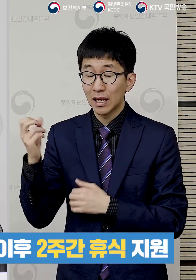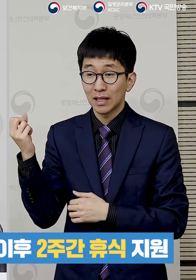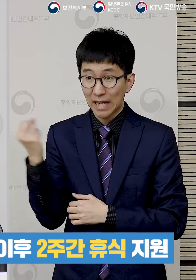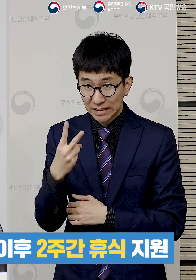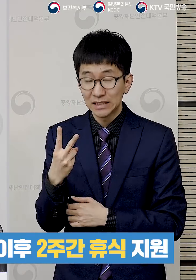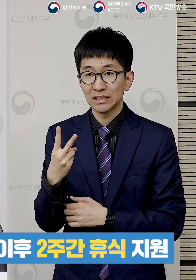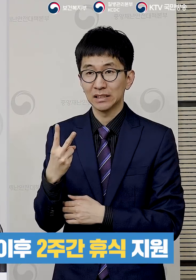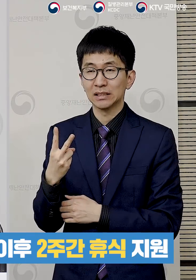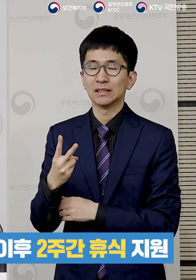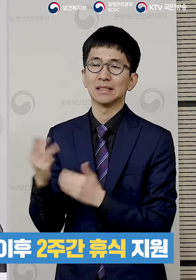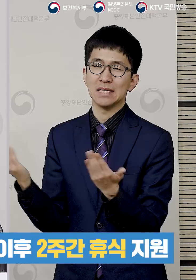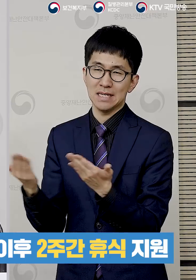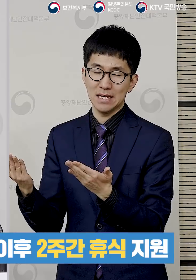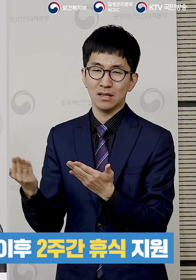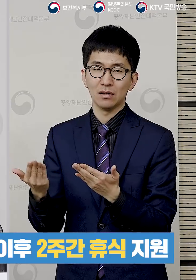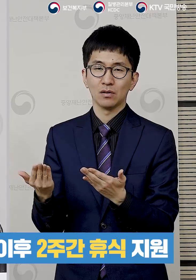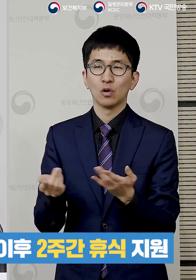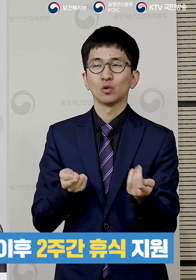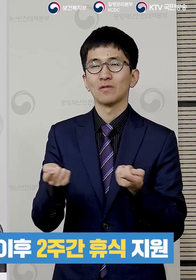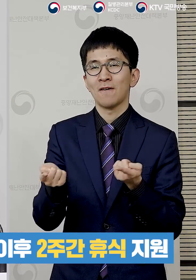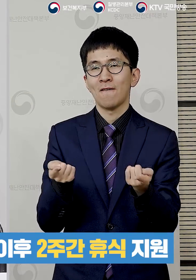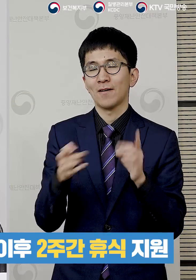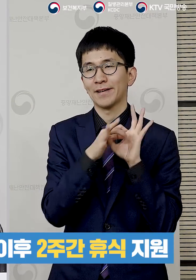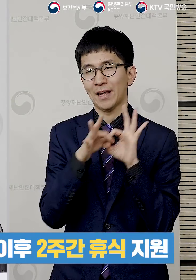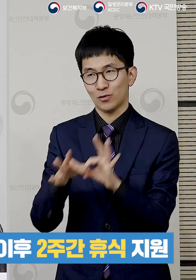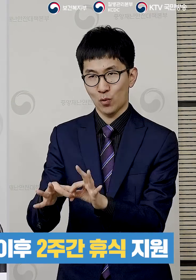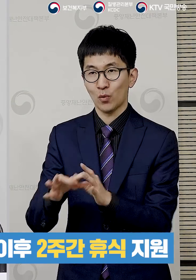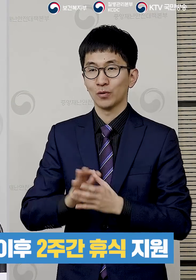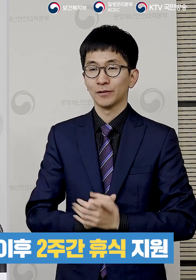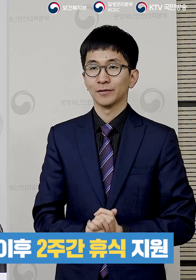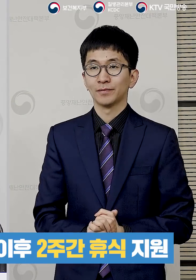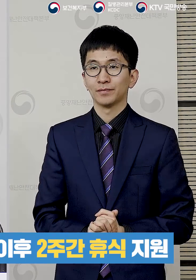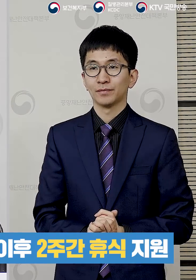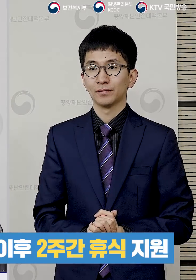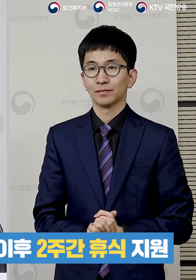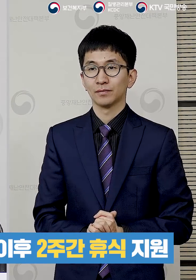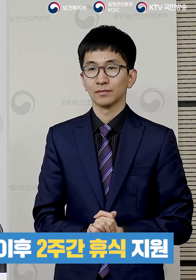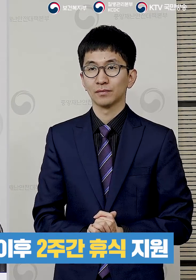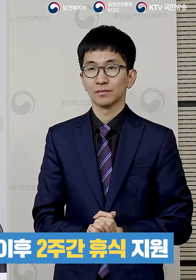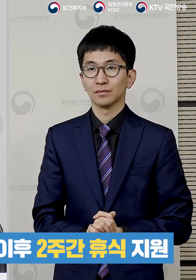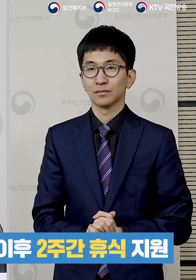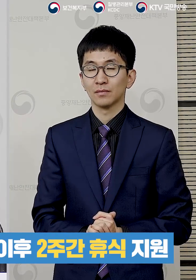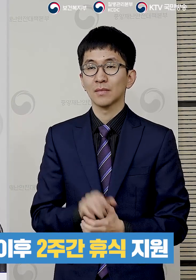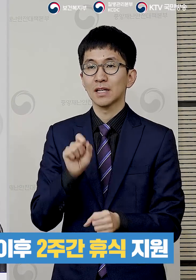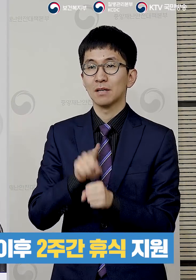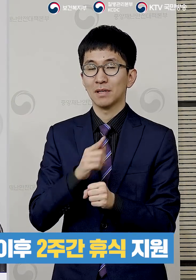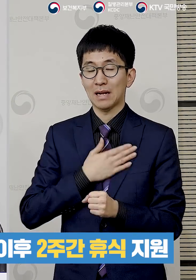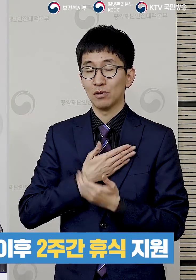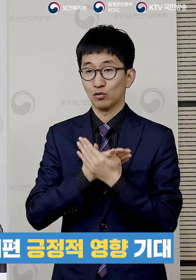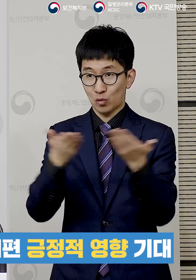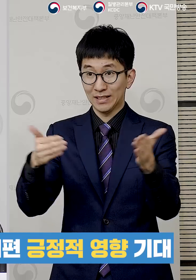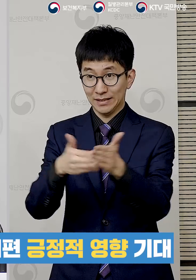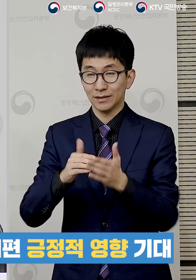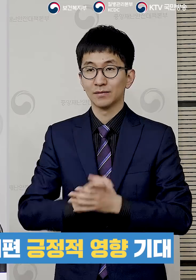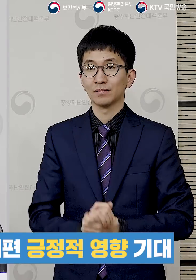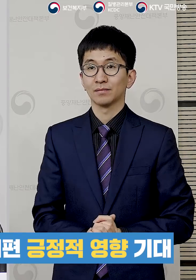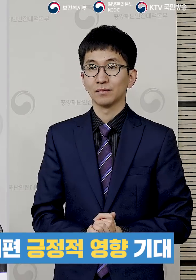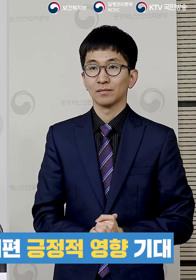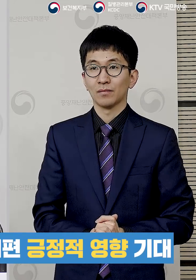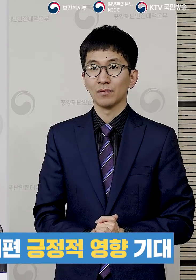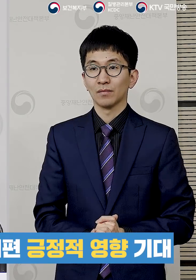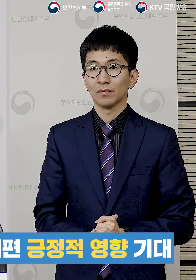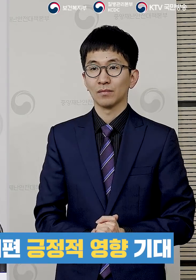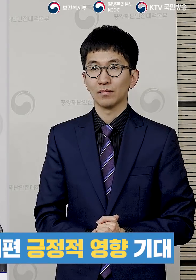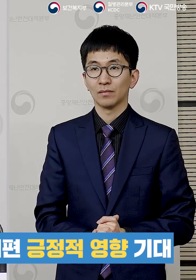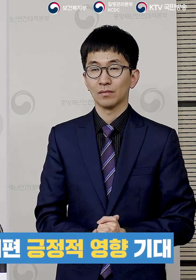일상으로 복귀하실 수 있도록 지원을 하기 위한 조치들을 강구하고 있습니다. 이미 그 부분에 대해서도 말씀을 드렸고, 무엇보다